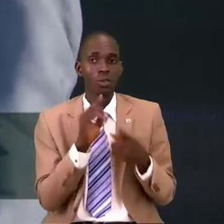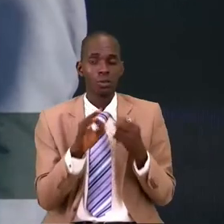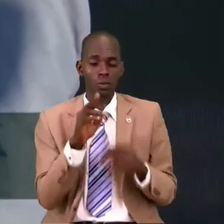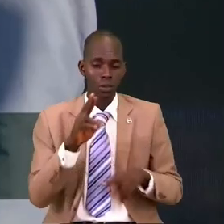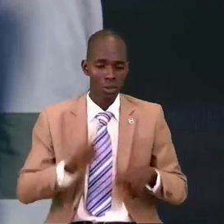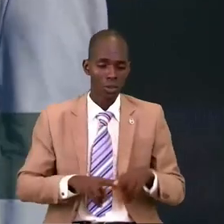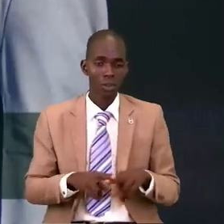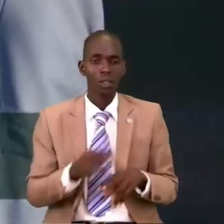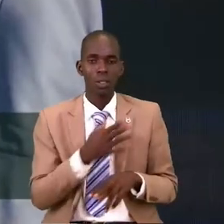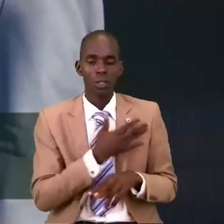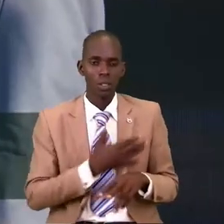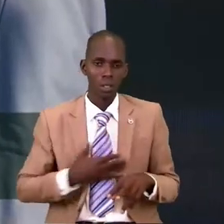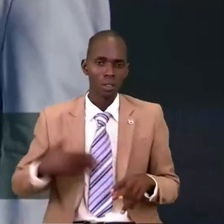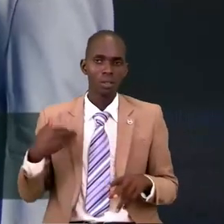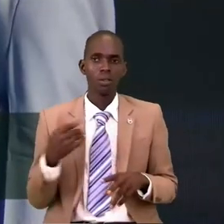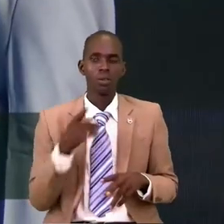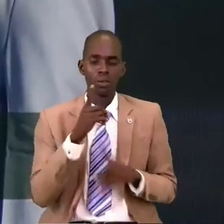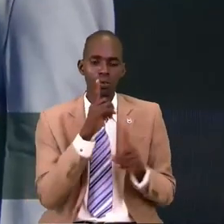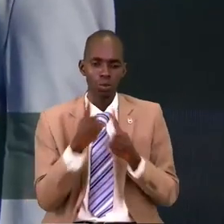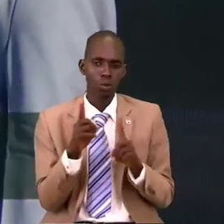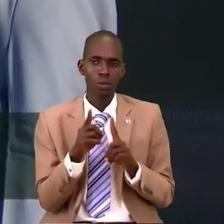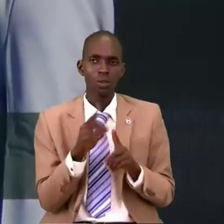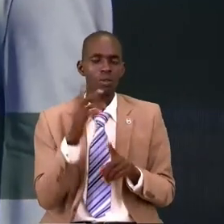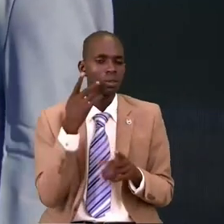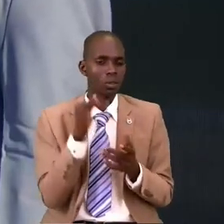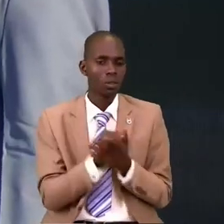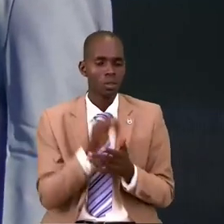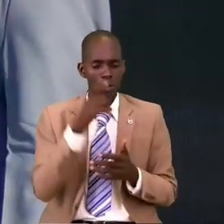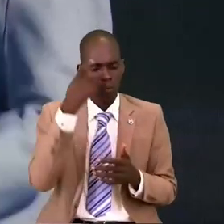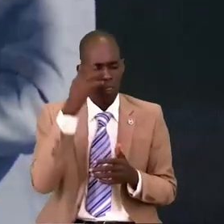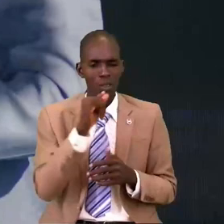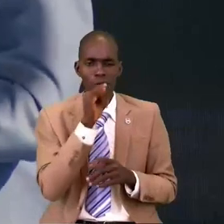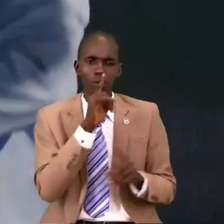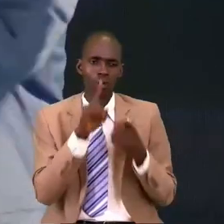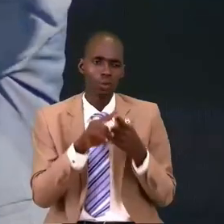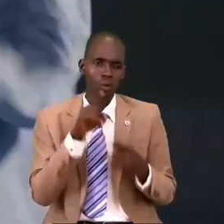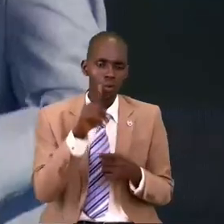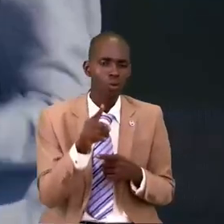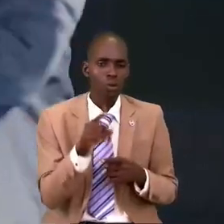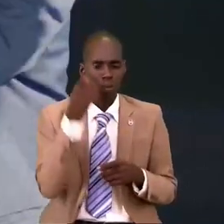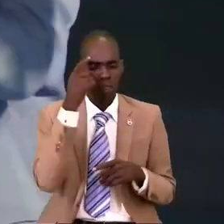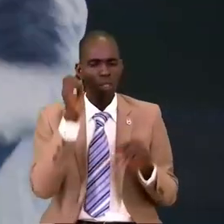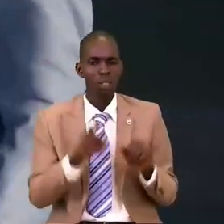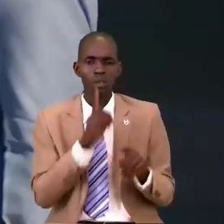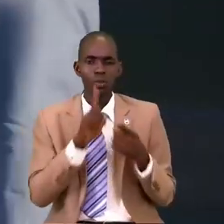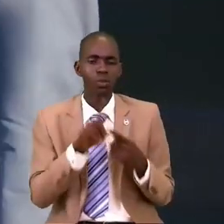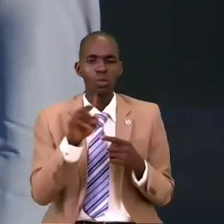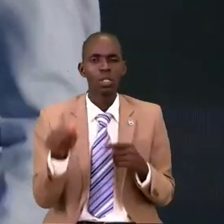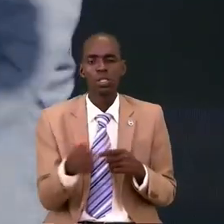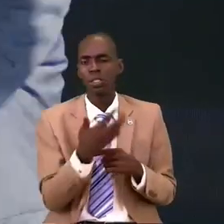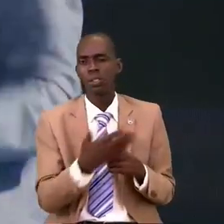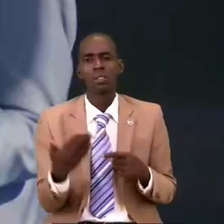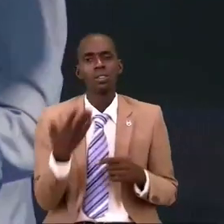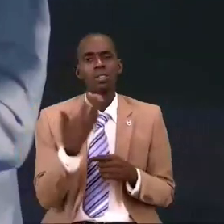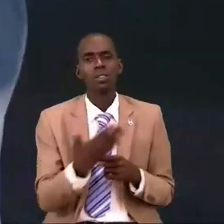parle. Ton esprit peut te parler de tout. Des choses qui se sont passées 30, 40 ans, ton esprit